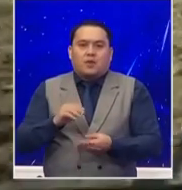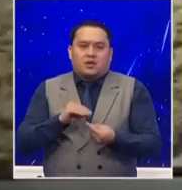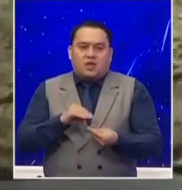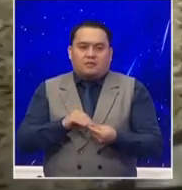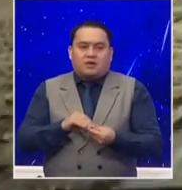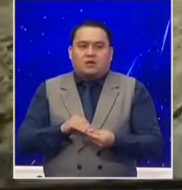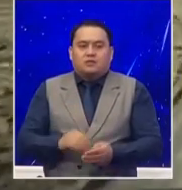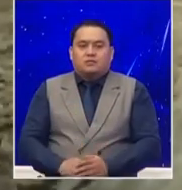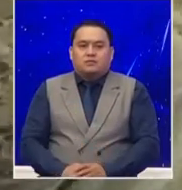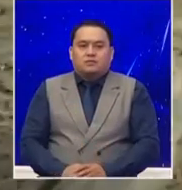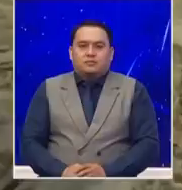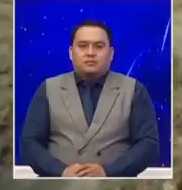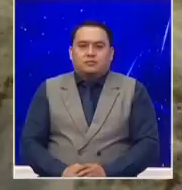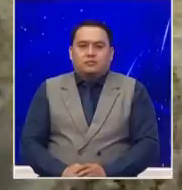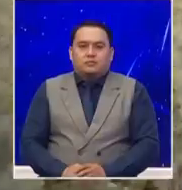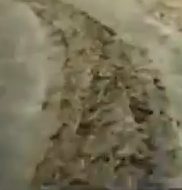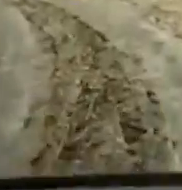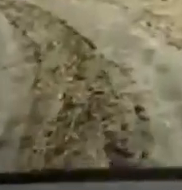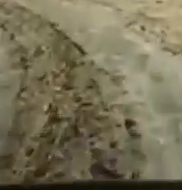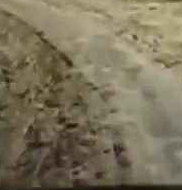после сигнала от местных жителей.